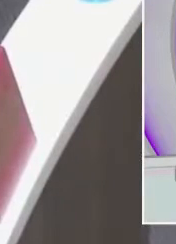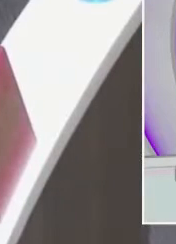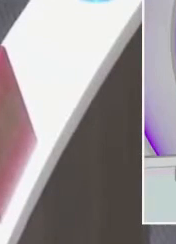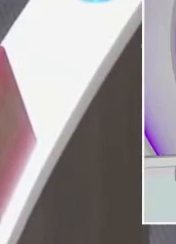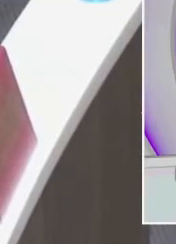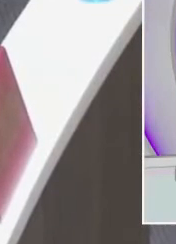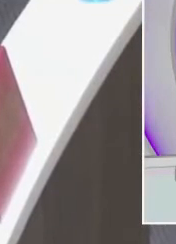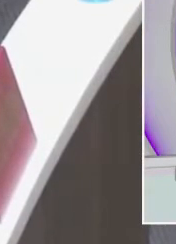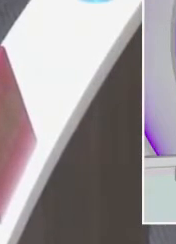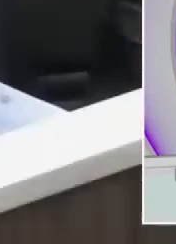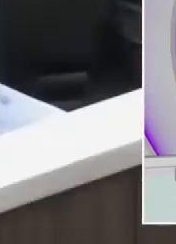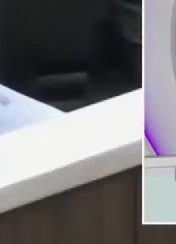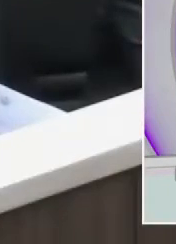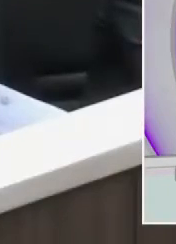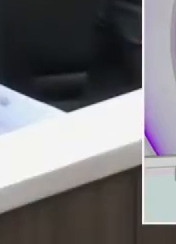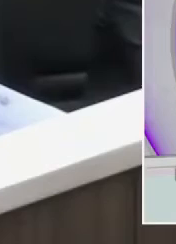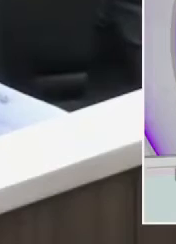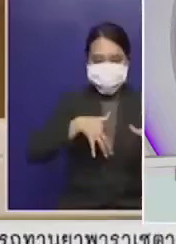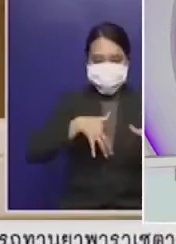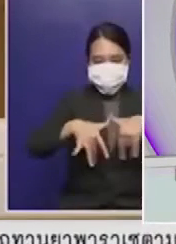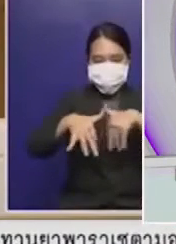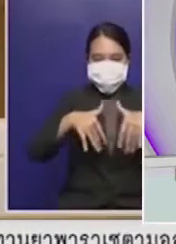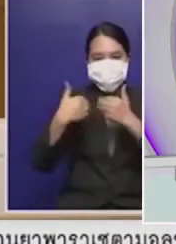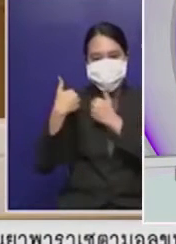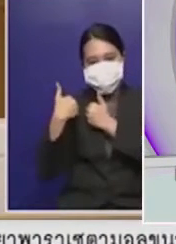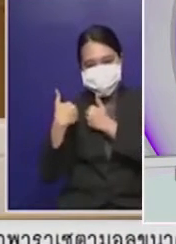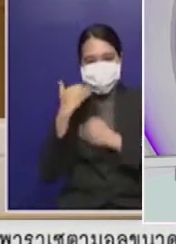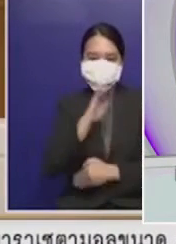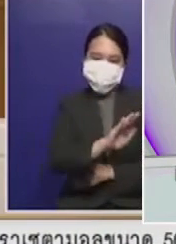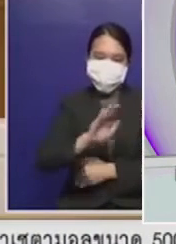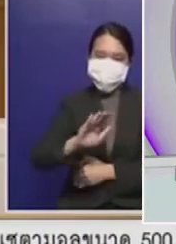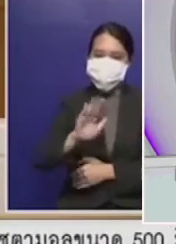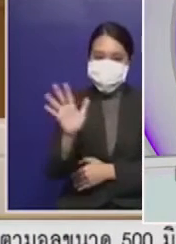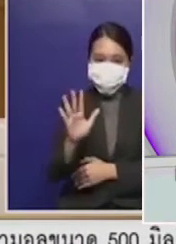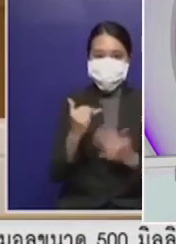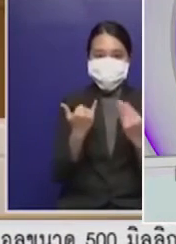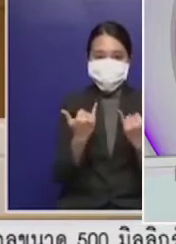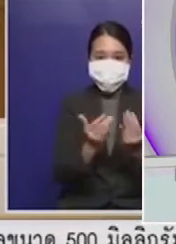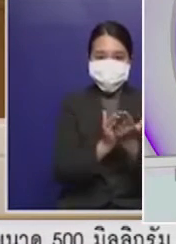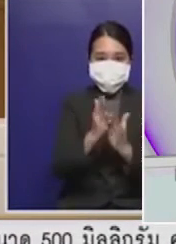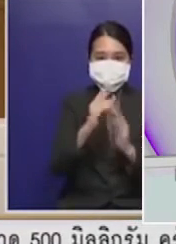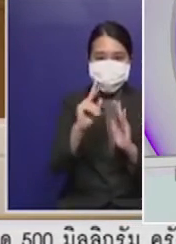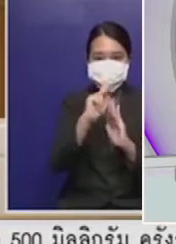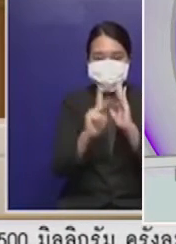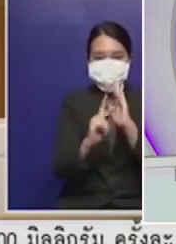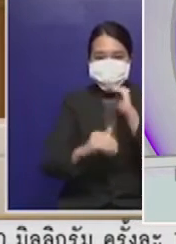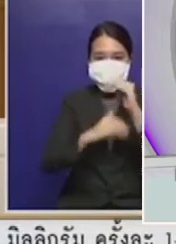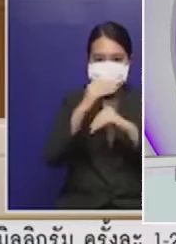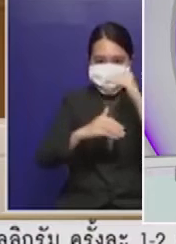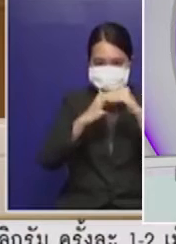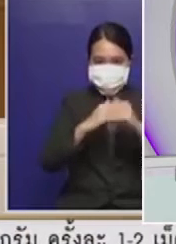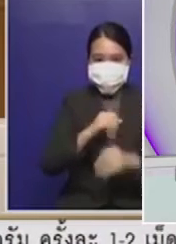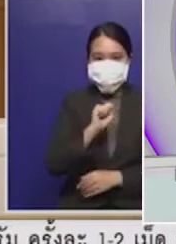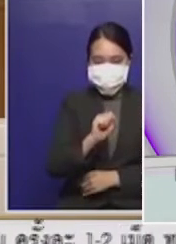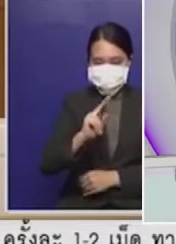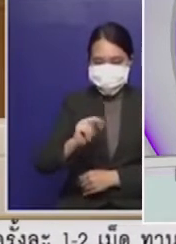ของระบบการเงินซึ่งที่ผ่านมามีแนวทางเพื่อช่วยเหลือภาคธุรกิจอย่างต่อเนื่องเช่นในปี 63ได้ปรับโครงสร้างปล่อย